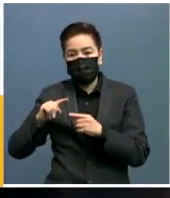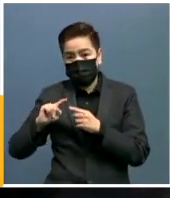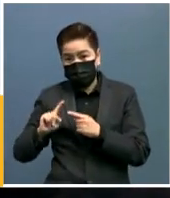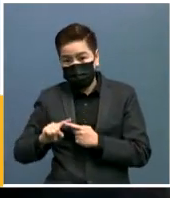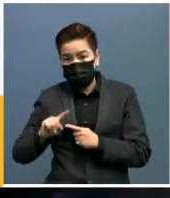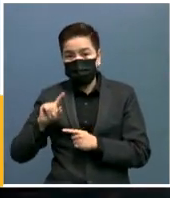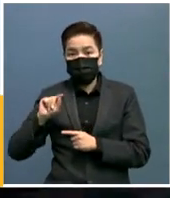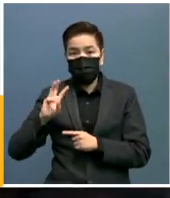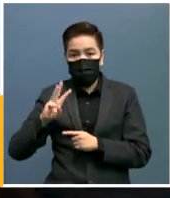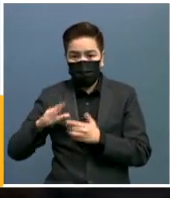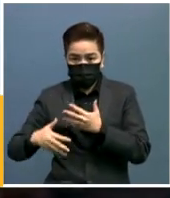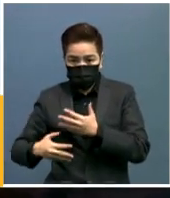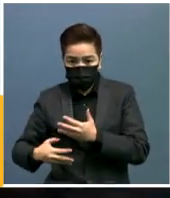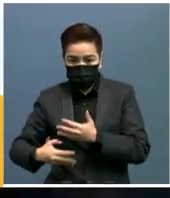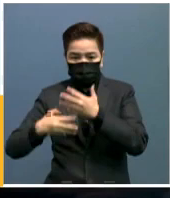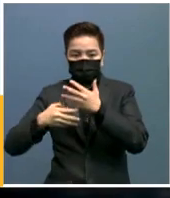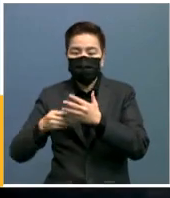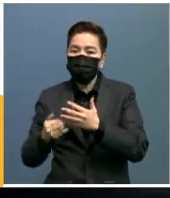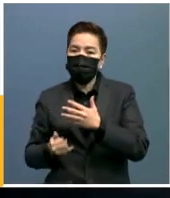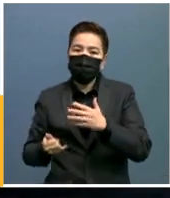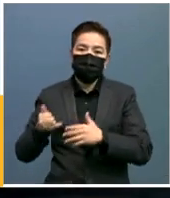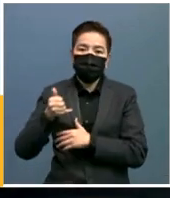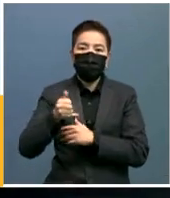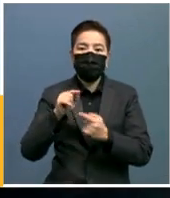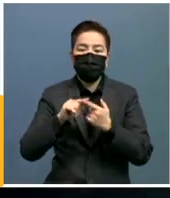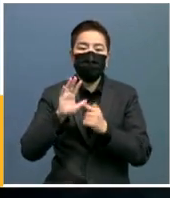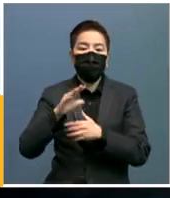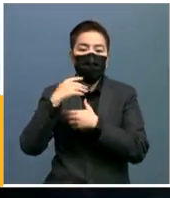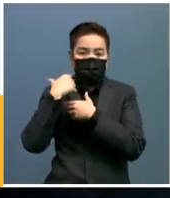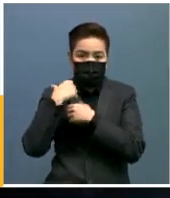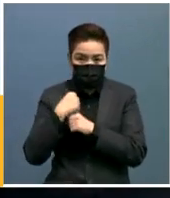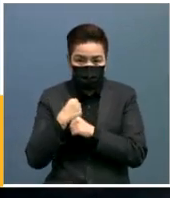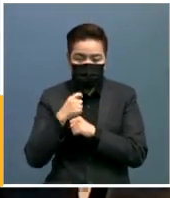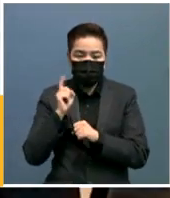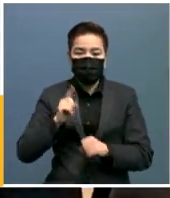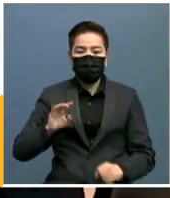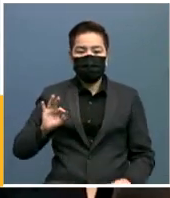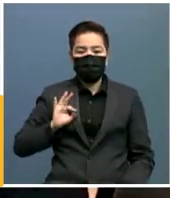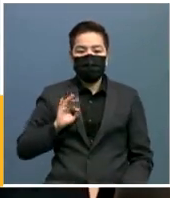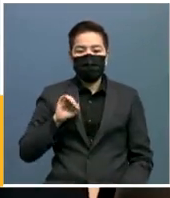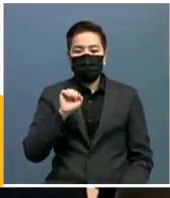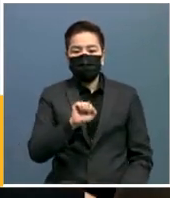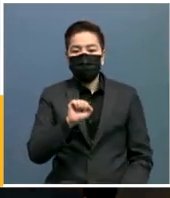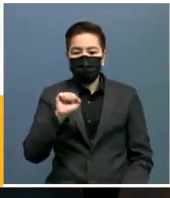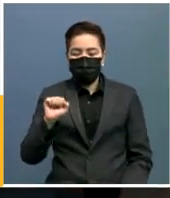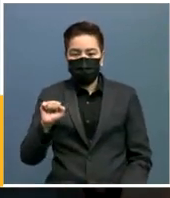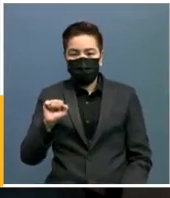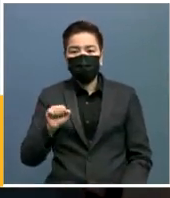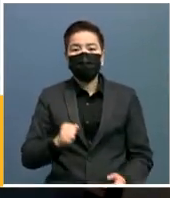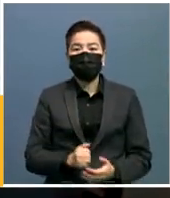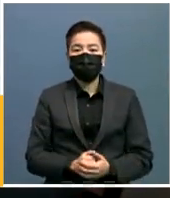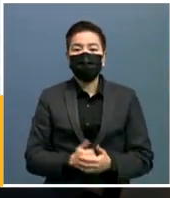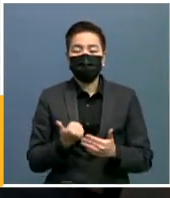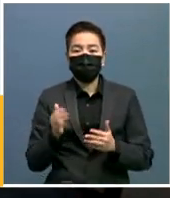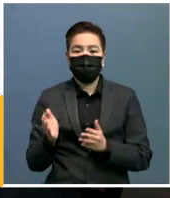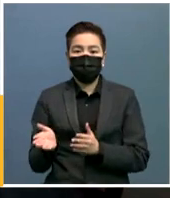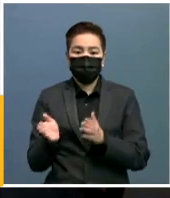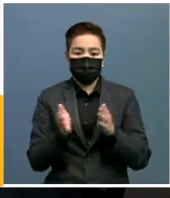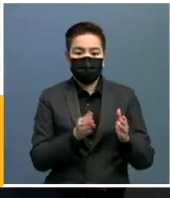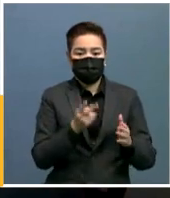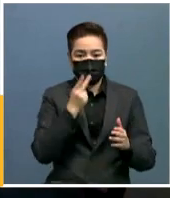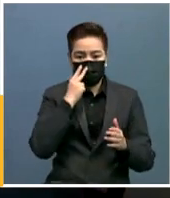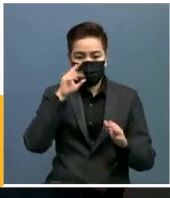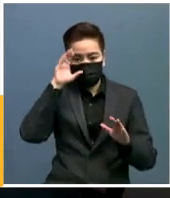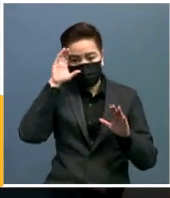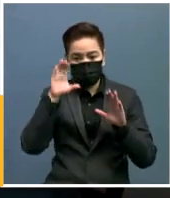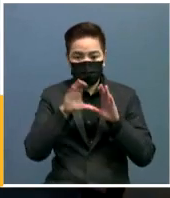ผู้มีชื่อในลำดับถัดไปในบัญชีรายชื่อของพรรคประชาธิปัตย์ขึ้นมาเป็นสมาชิกสภาผู้แทนราษฎรแทนนะครับและถัดมาที่คุณผู้